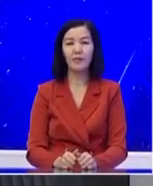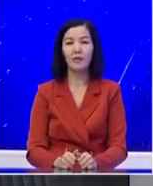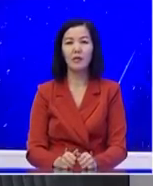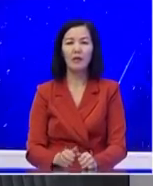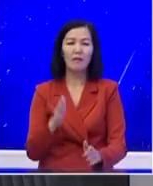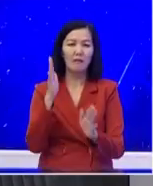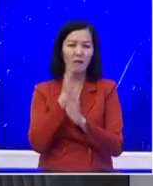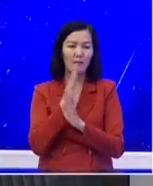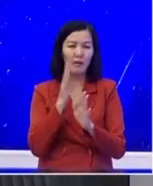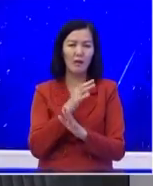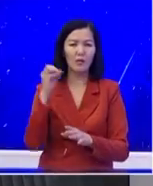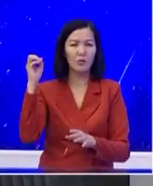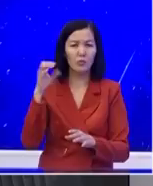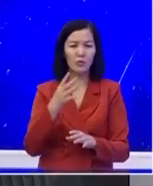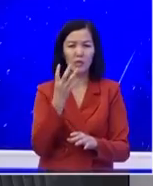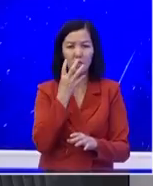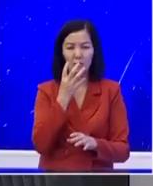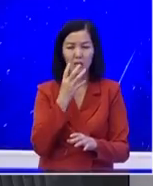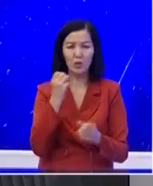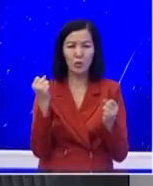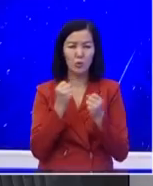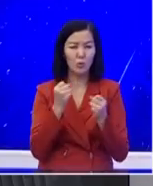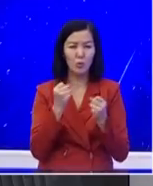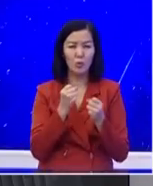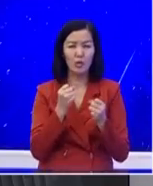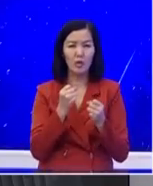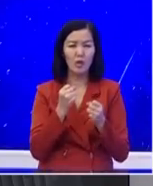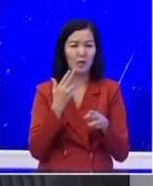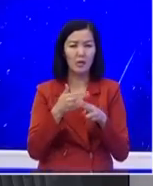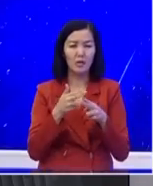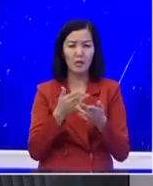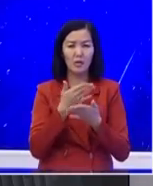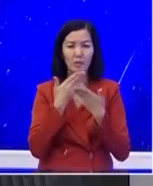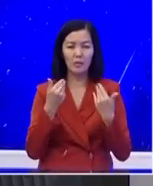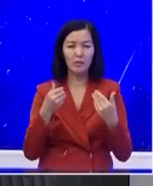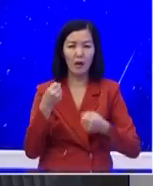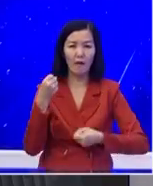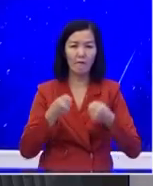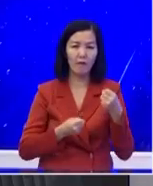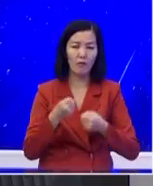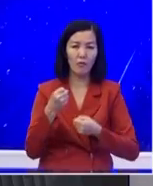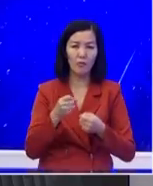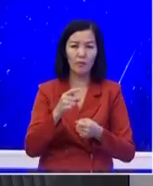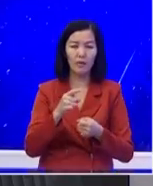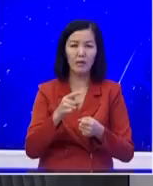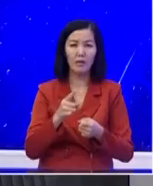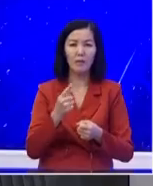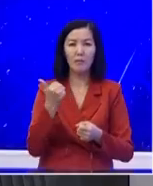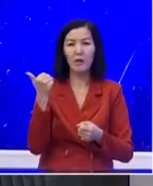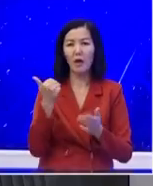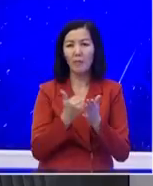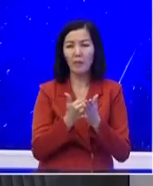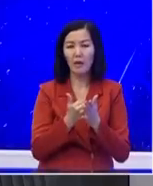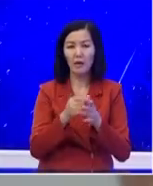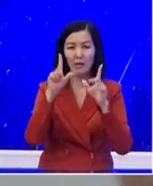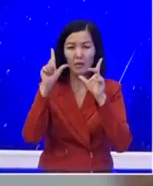күн ыстығы, суығы, қарамай сонда жерлерді жүреміз. Жаңа автокөлікпен жетіліп кетіп қалатын күндері болады. Сол жерде